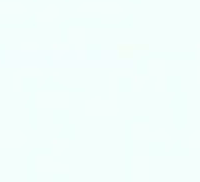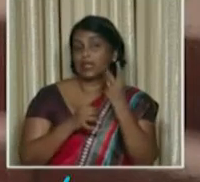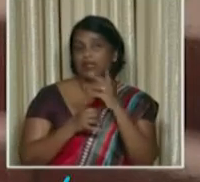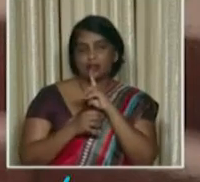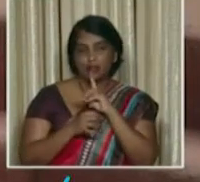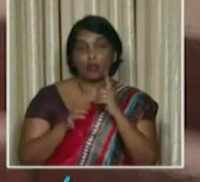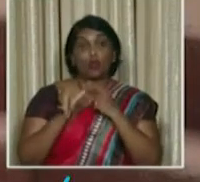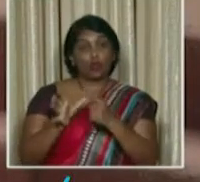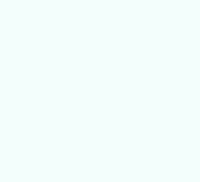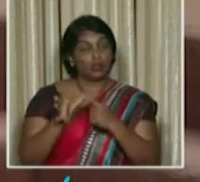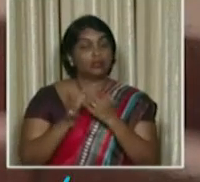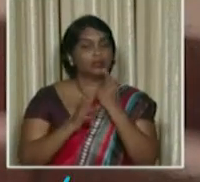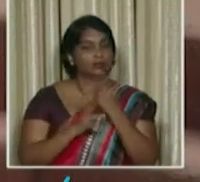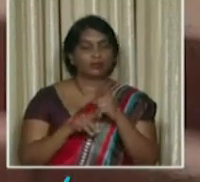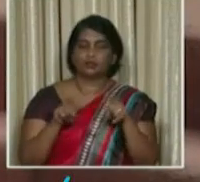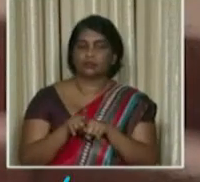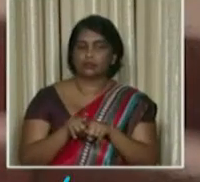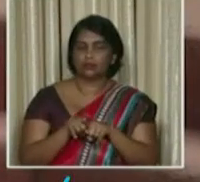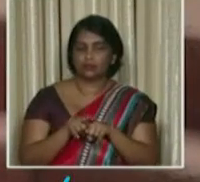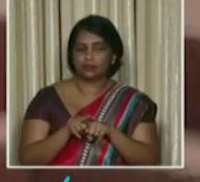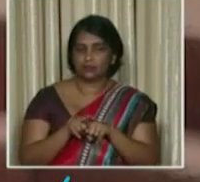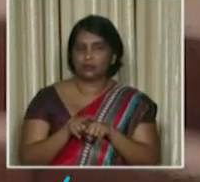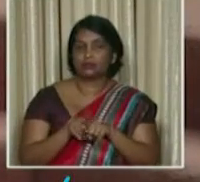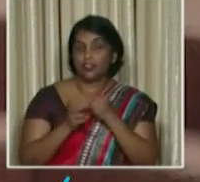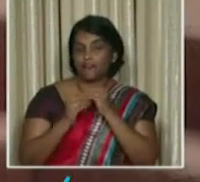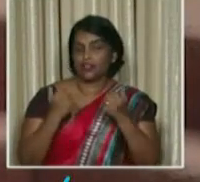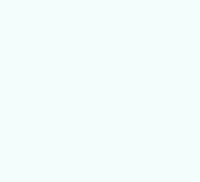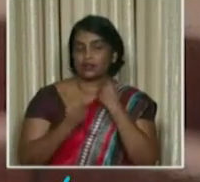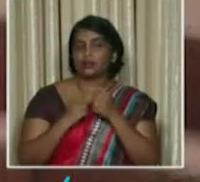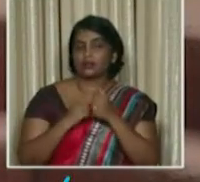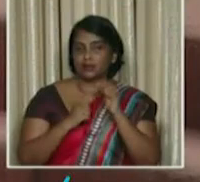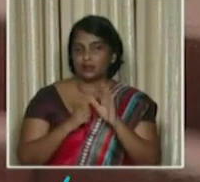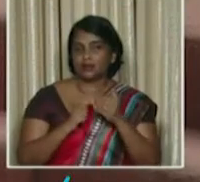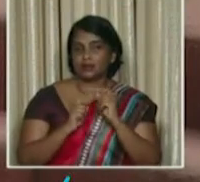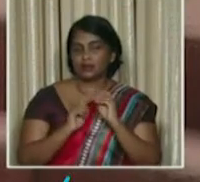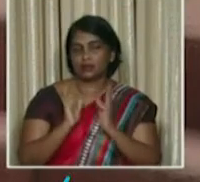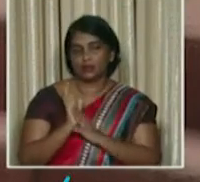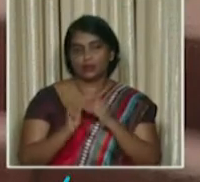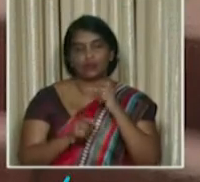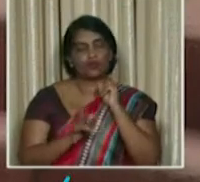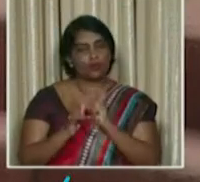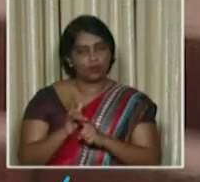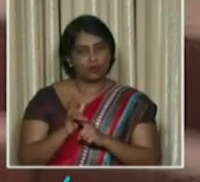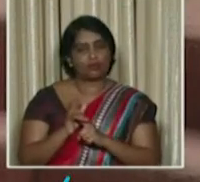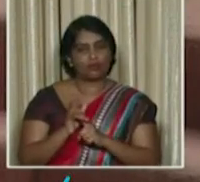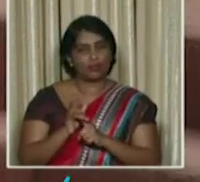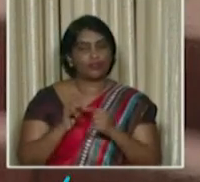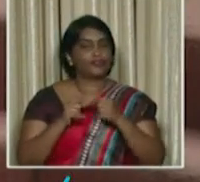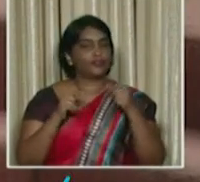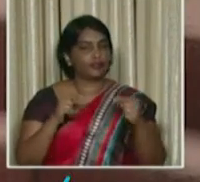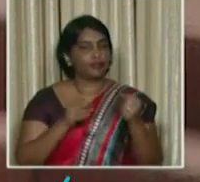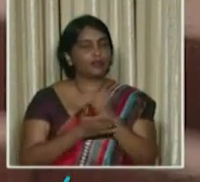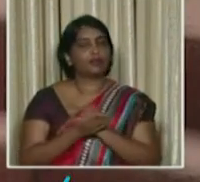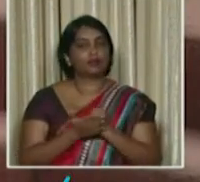තියෙනවද, කීයකට උත්තර දීලා තියෙනවද. ඒ නිසා ඒ ගැන වෙනම විමසීමක් කරන්න කියලා. නමුත් අගමැතිතුමත් ආණ්ඩුපක්ෂ සංවිධායකතුමත් විපක්ෂයේ